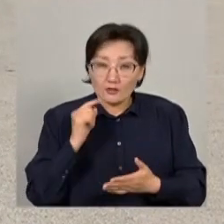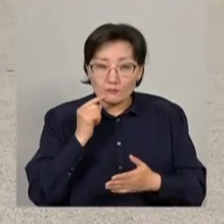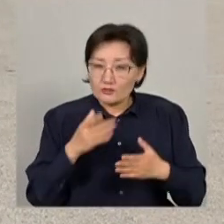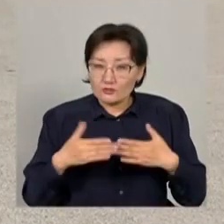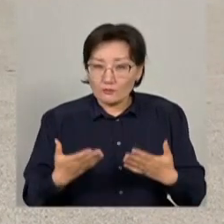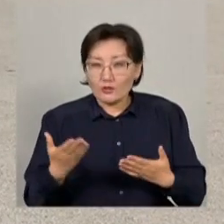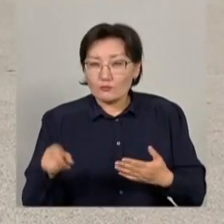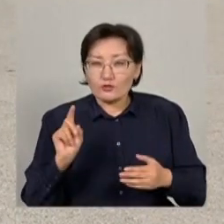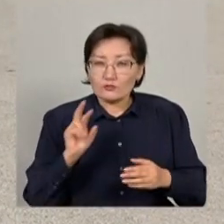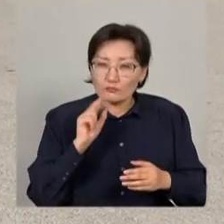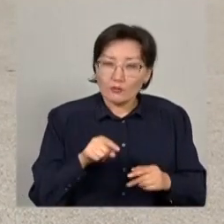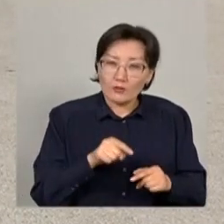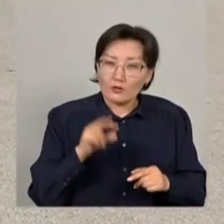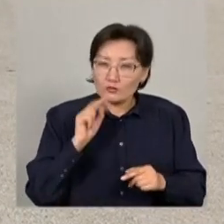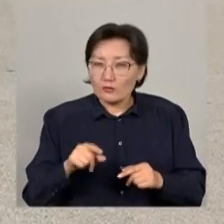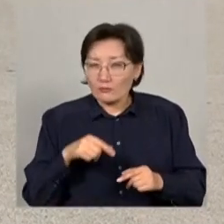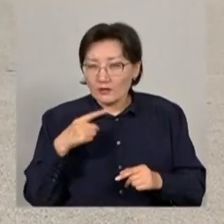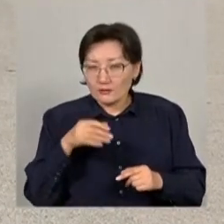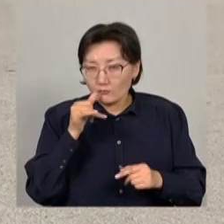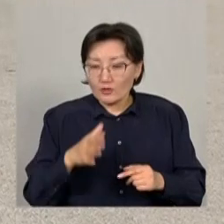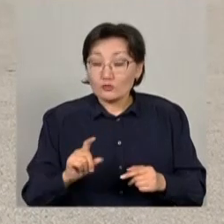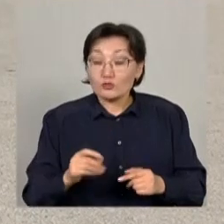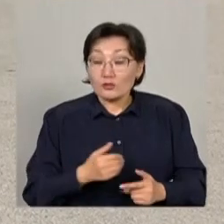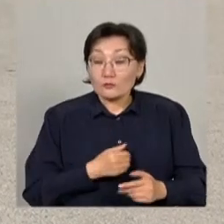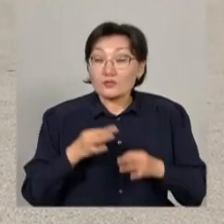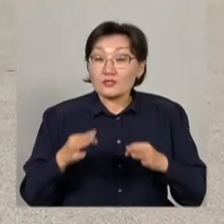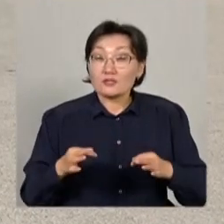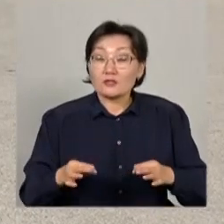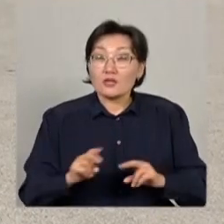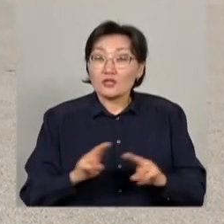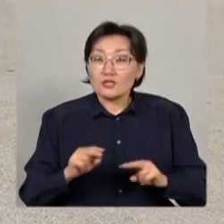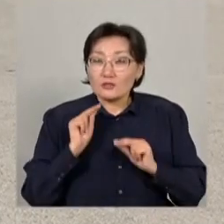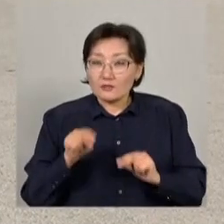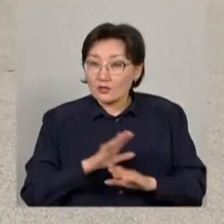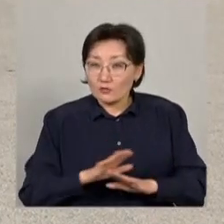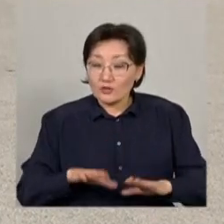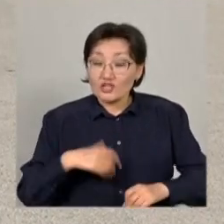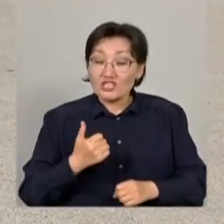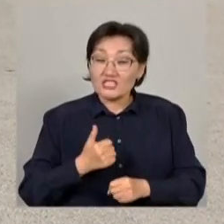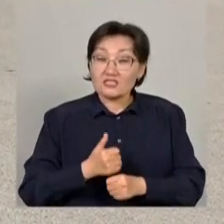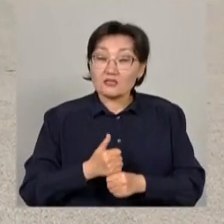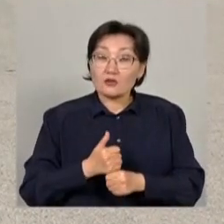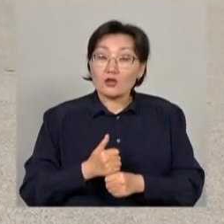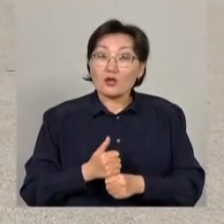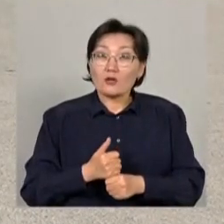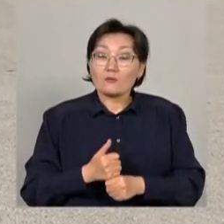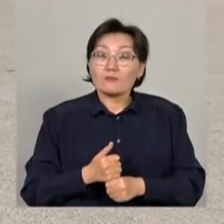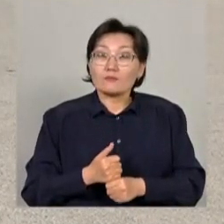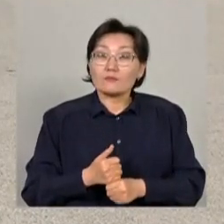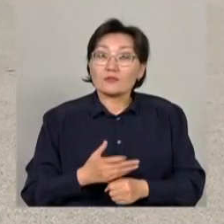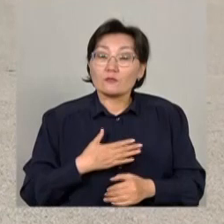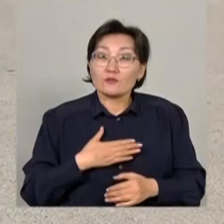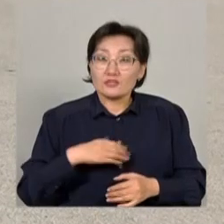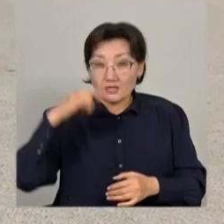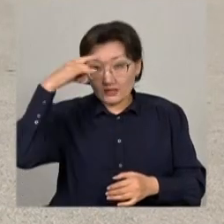ананікі дұрыс емес, мынанікі дұрыс емес. Енді бір айтарым, ешкімді кінәлауға болмайды. Негізгі мына патриоттық сезіммен өзіміздің